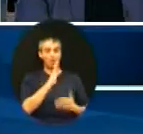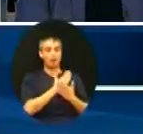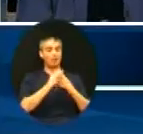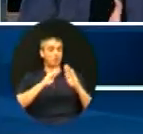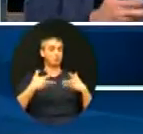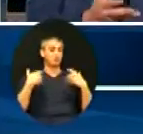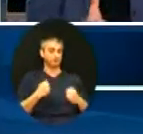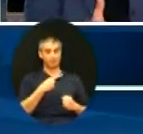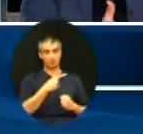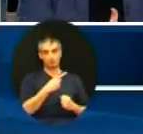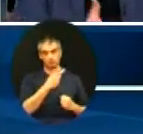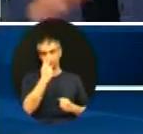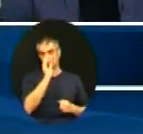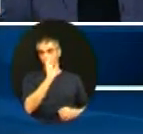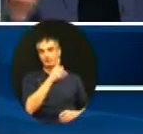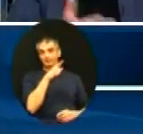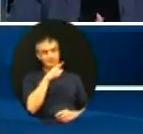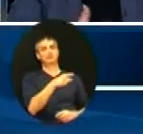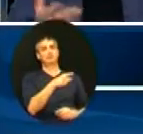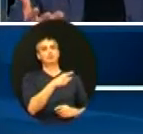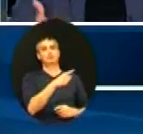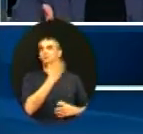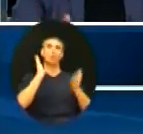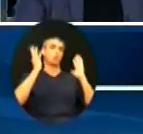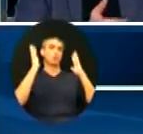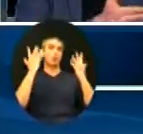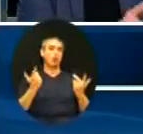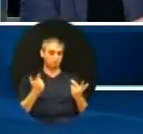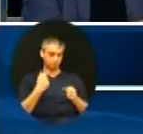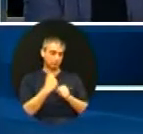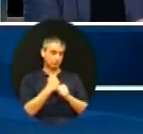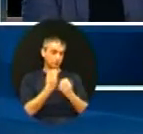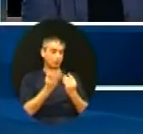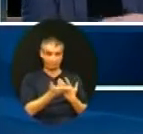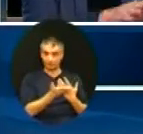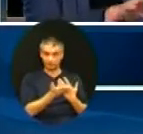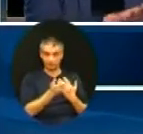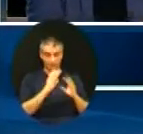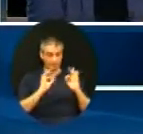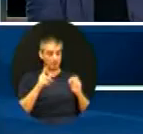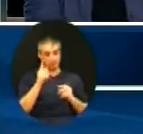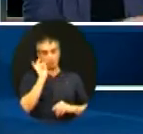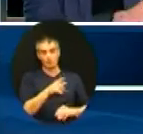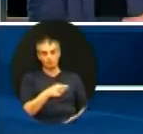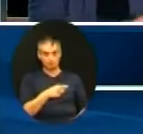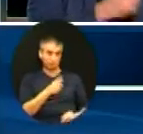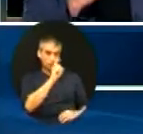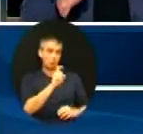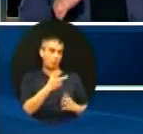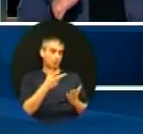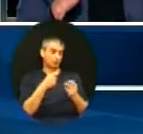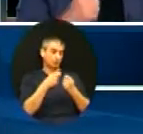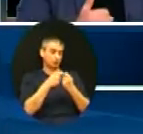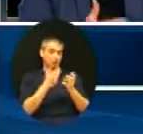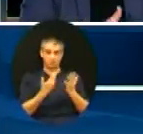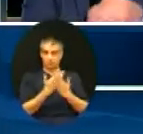מועצת הביטחון שבעיני נתניהו היא נוראה ואיומה, יעשו את הדבר הזה. אגב, בהתחלה הוא מתנגד, יכול מאוד להיות בהקשר